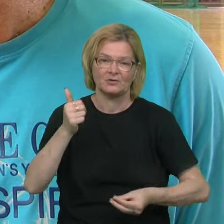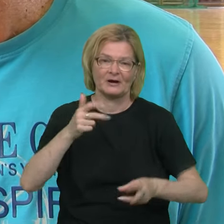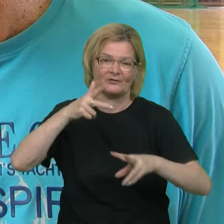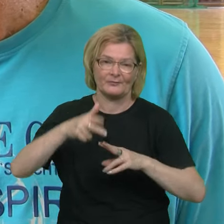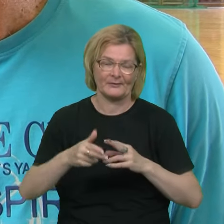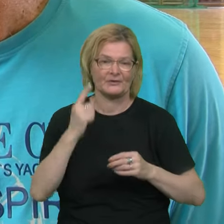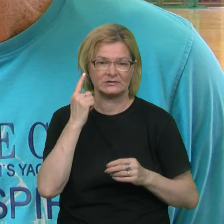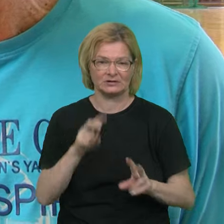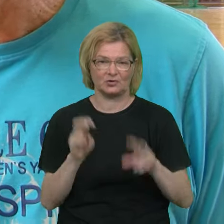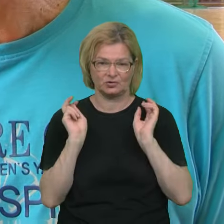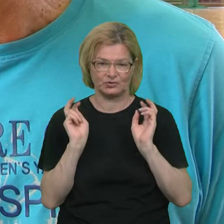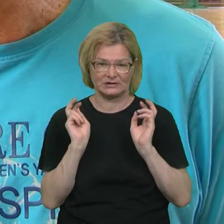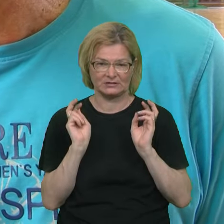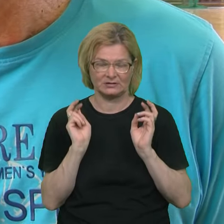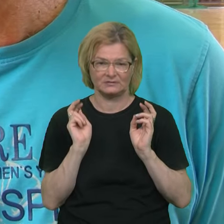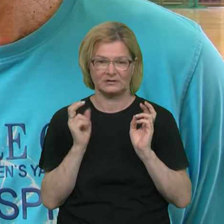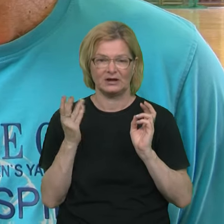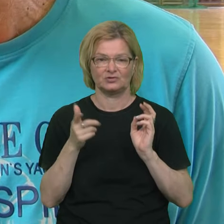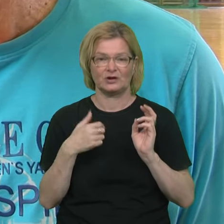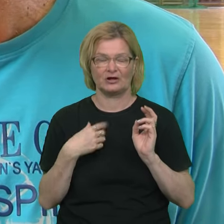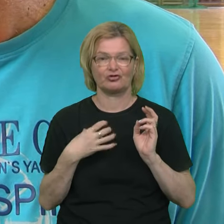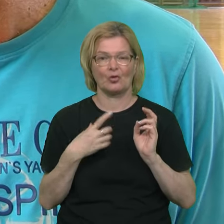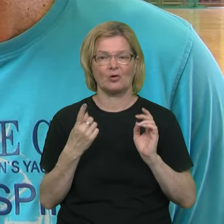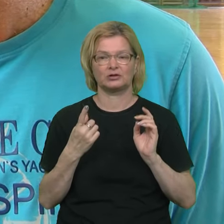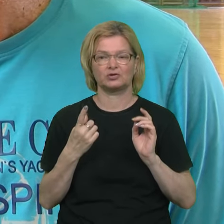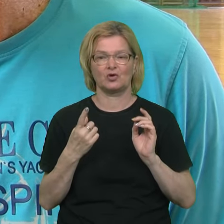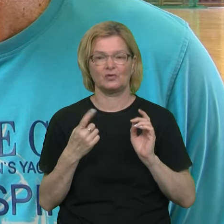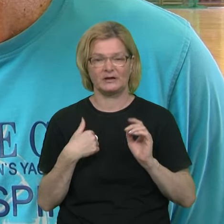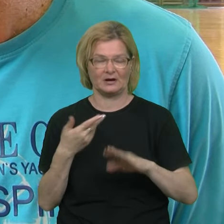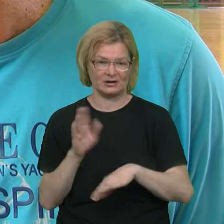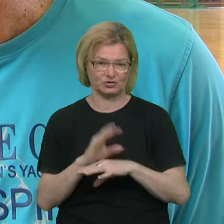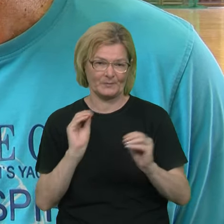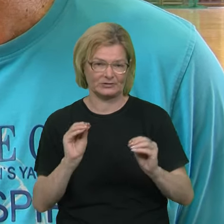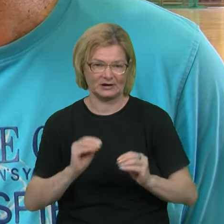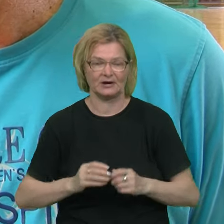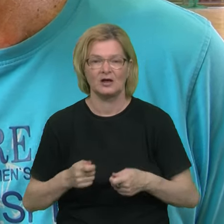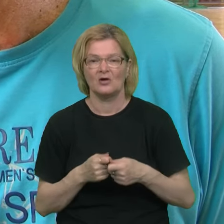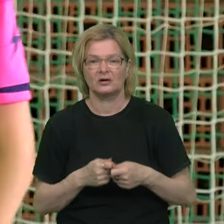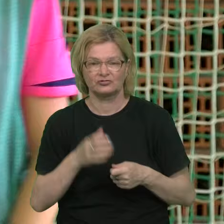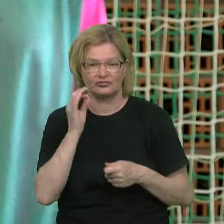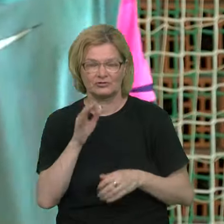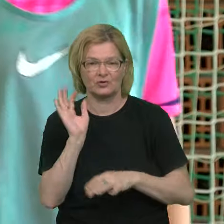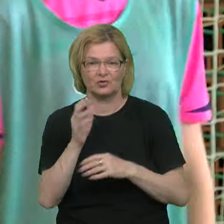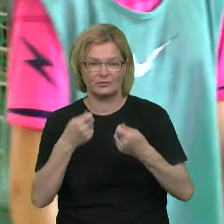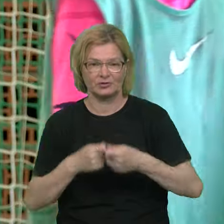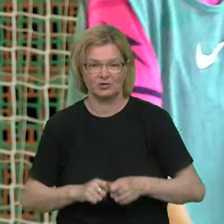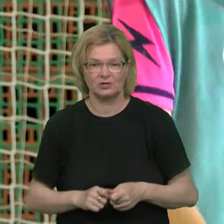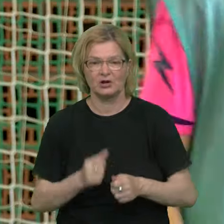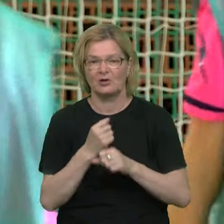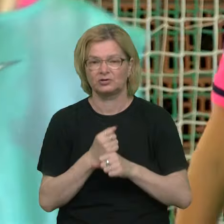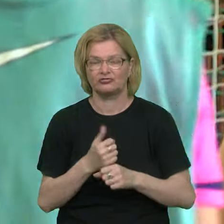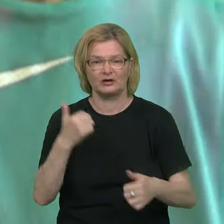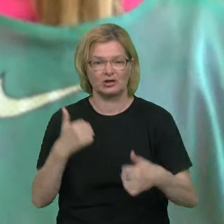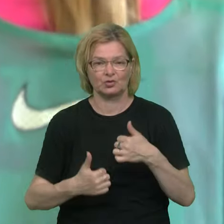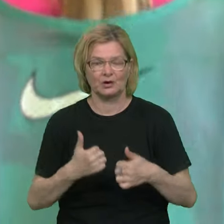jer one na prvu prepreku znaju i odustati. E, to je naša uloga onda, onda tu mi nastupamo. U organizaciji ženskog